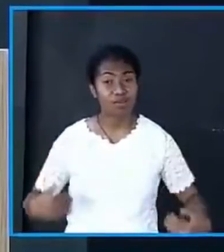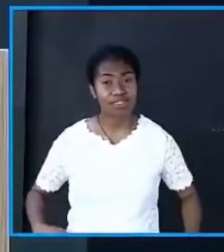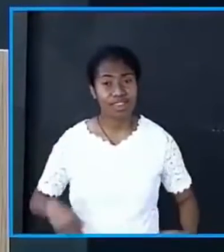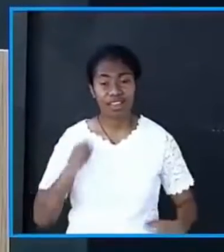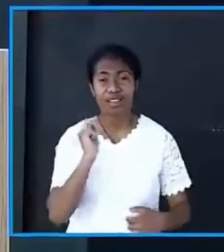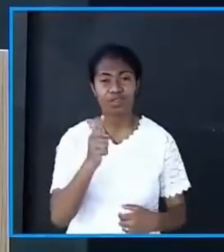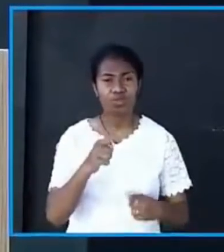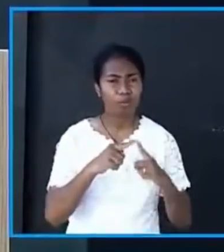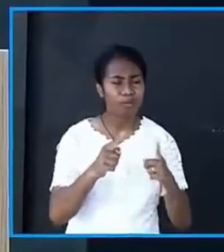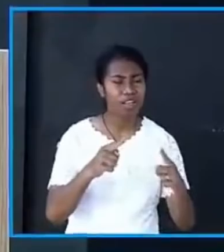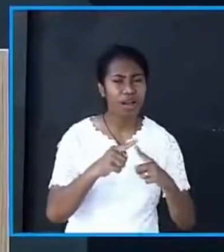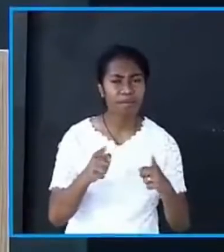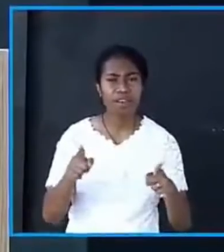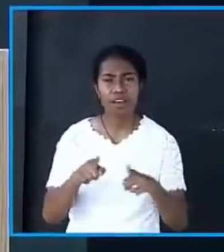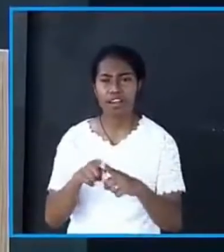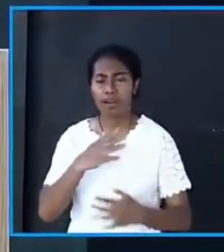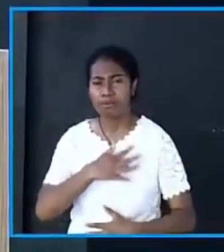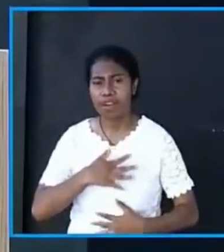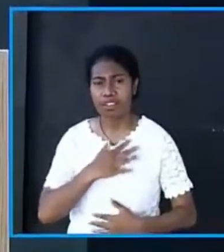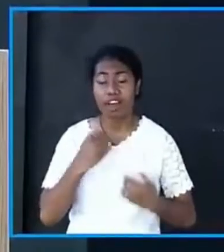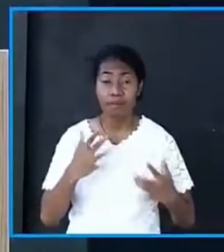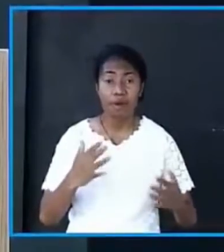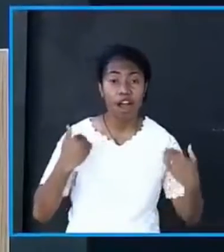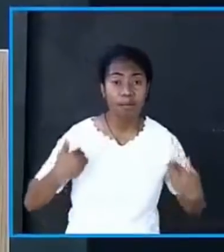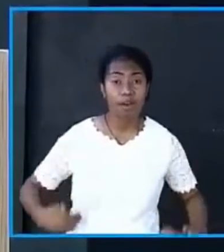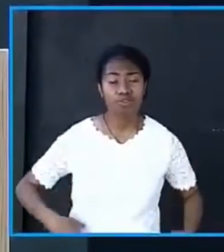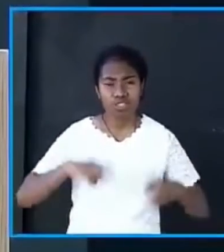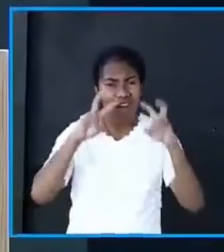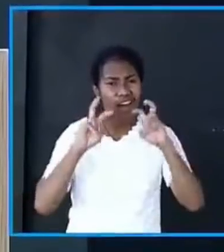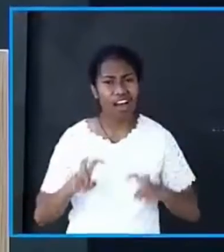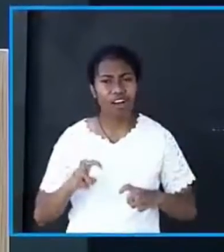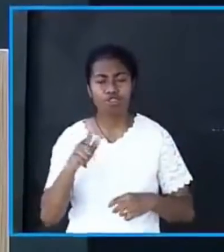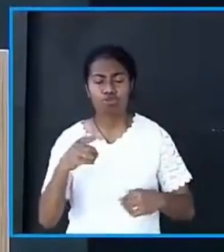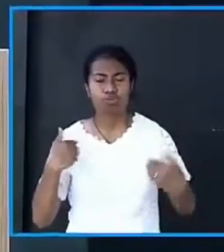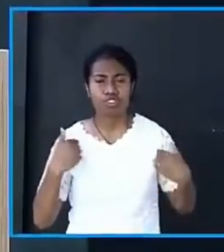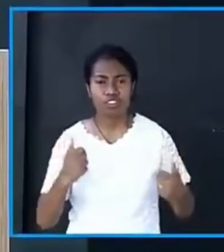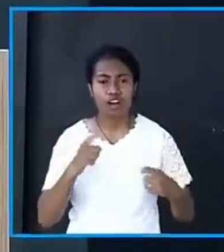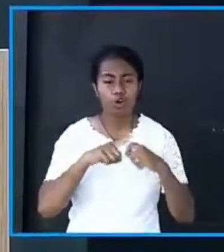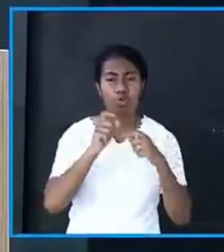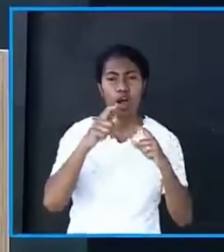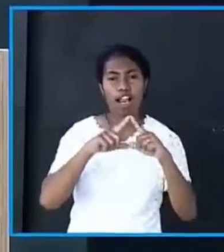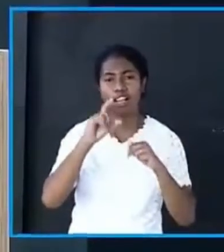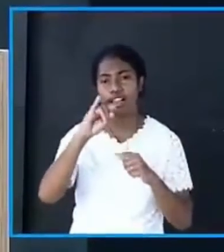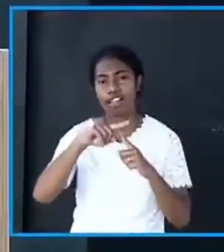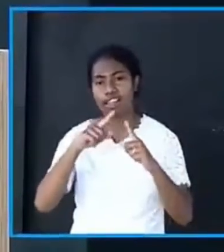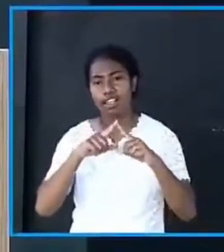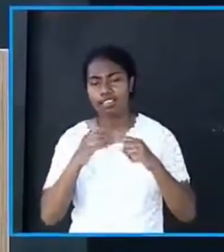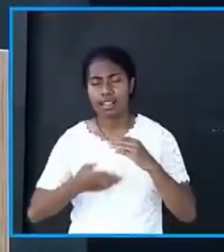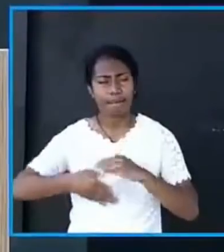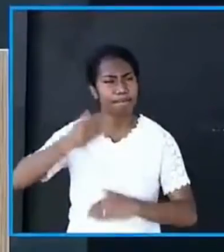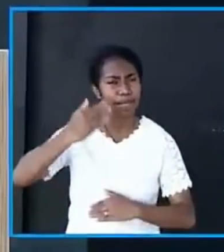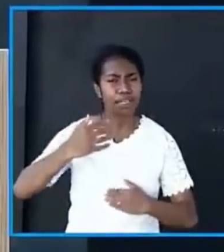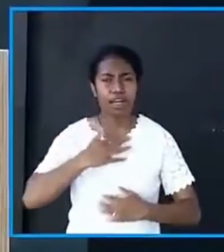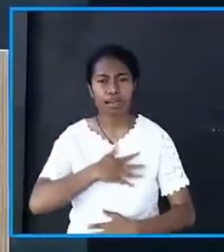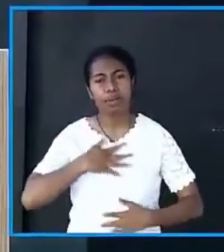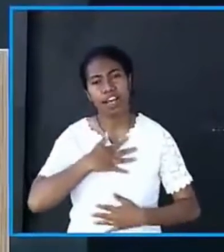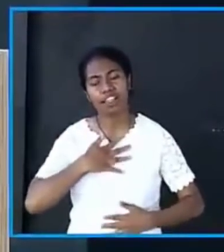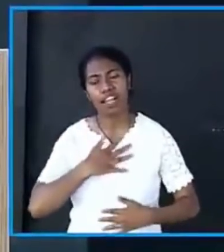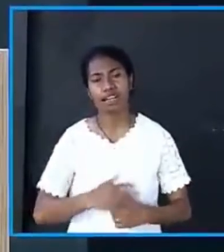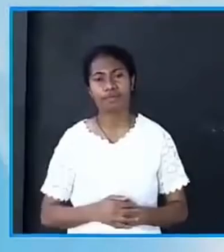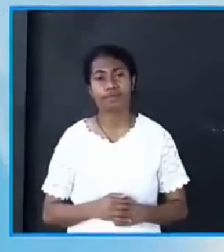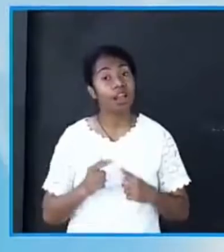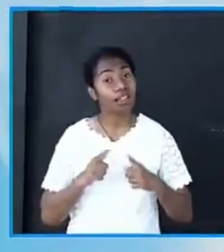beda dengan binatang makan manusia seharusnya mempunyai kualitas hidup lebih daripada binatang tapi yang kedua